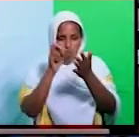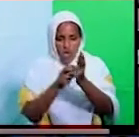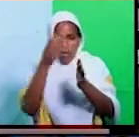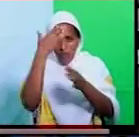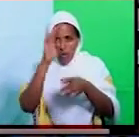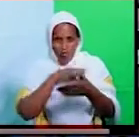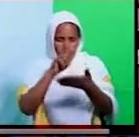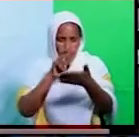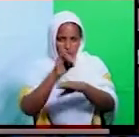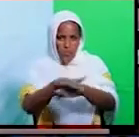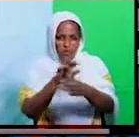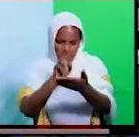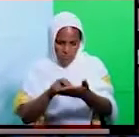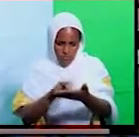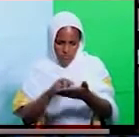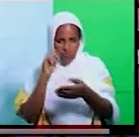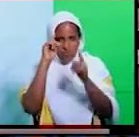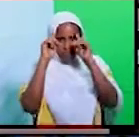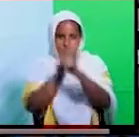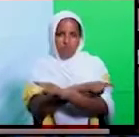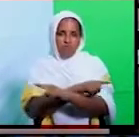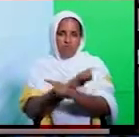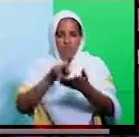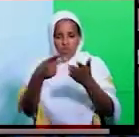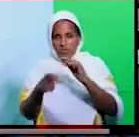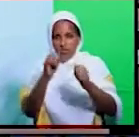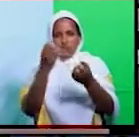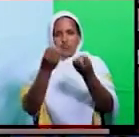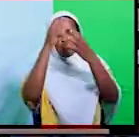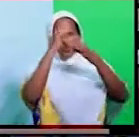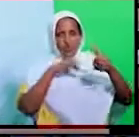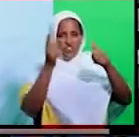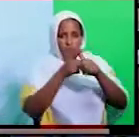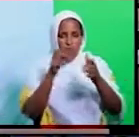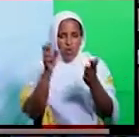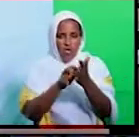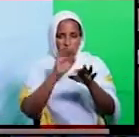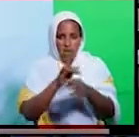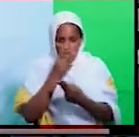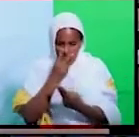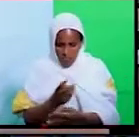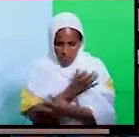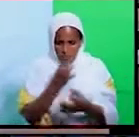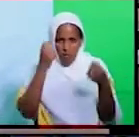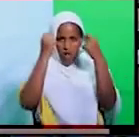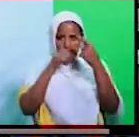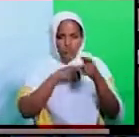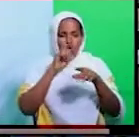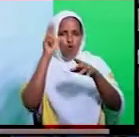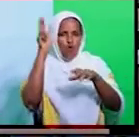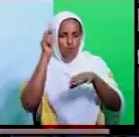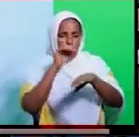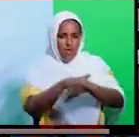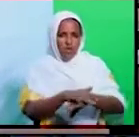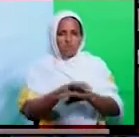ይንገረኛል። እግዚአብሔር አላከለትም። እንግዲህ ታላቅ አባት ነው። ሙሴን ላክልኝ ብሎ እስኪለምን የደረሰ ማለት ነው